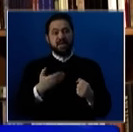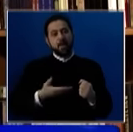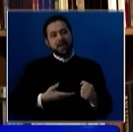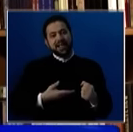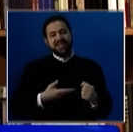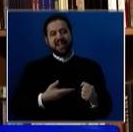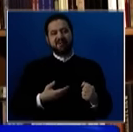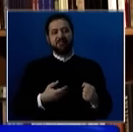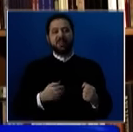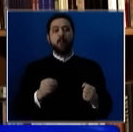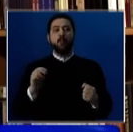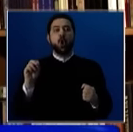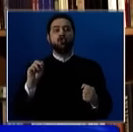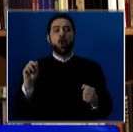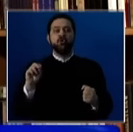Părinte Protosinghel,